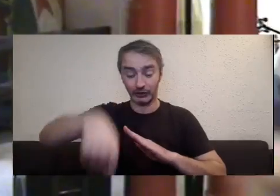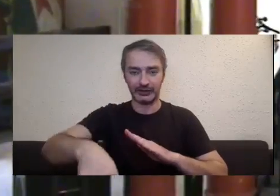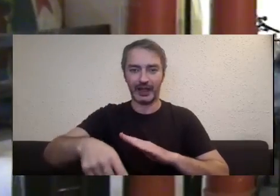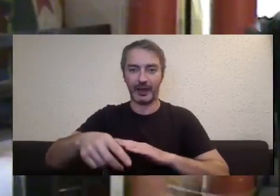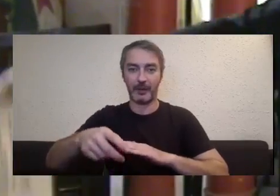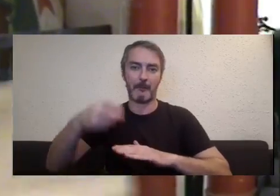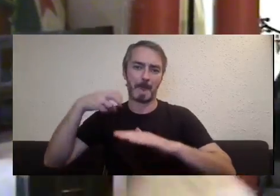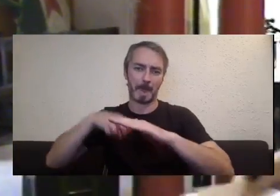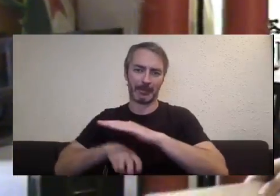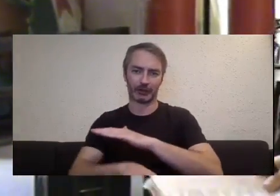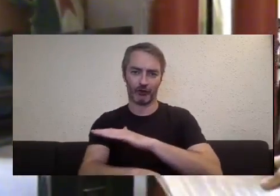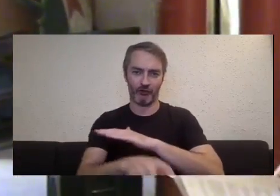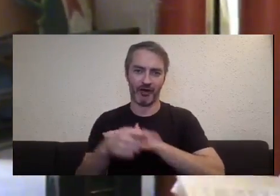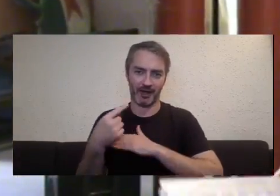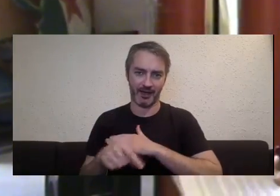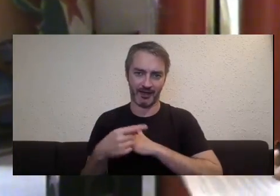sota passen les vies.